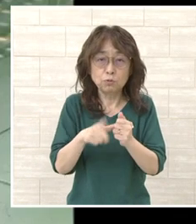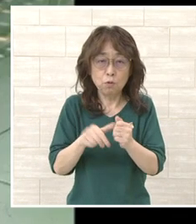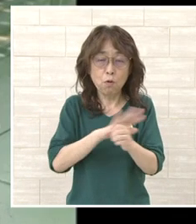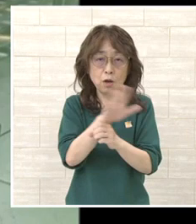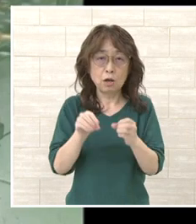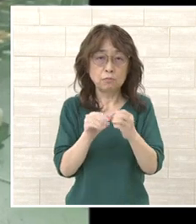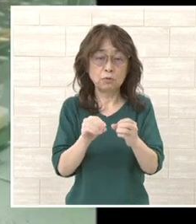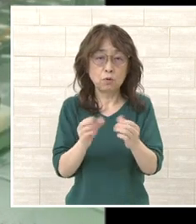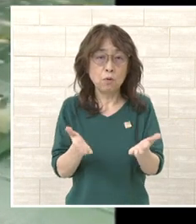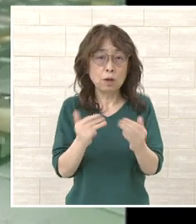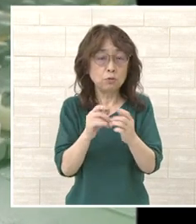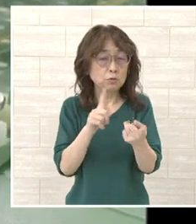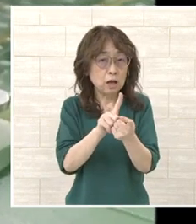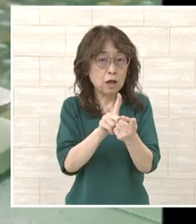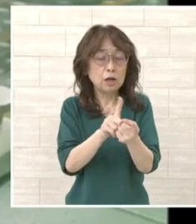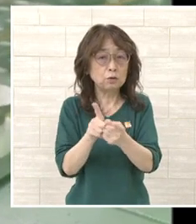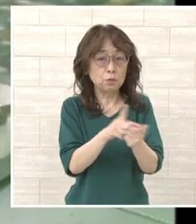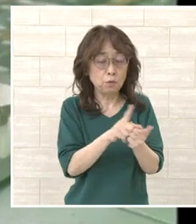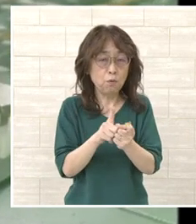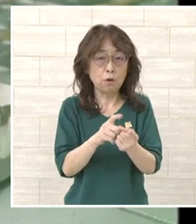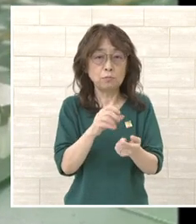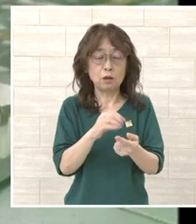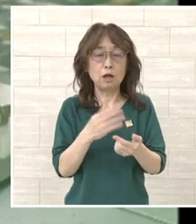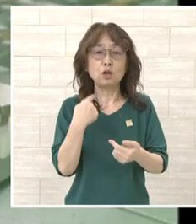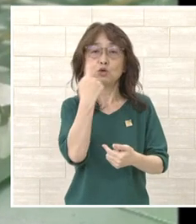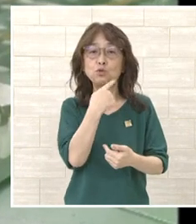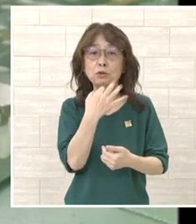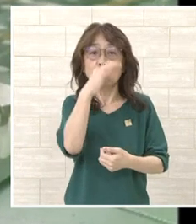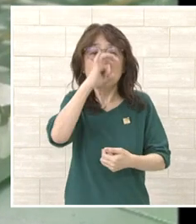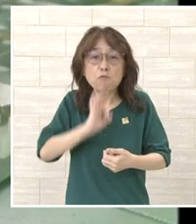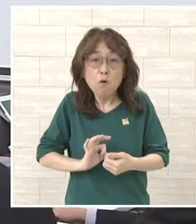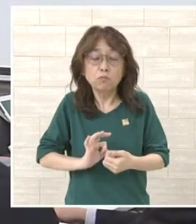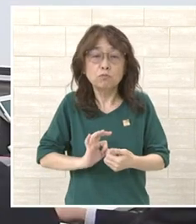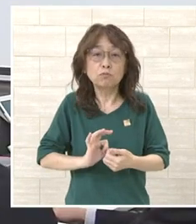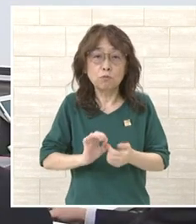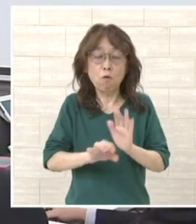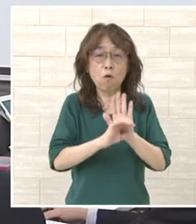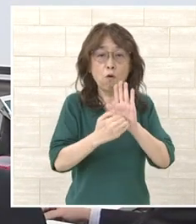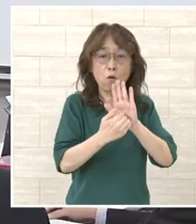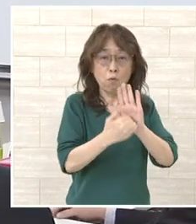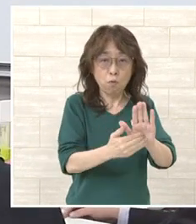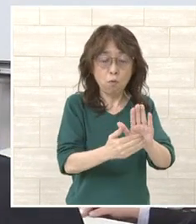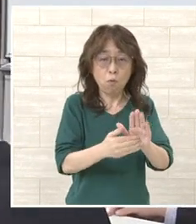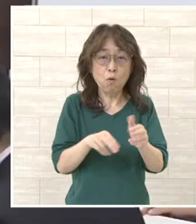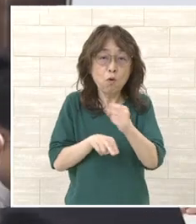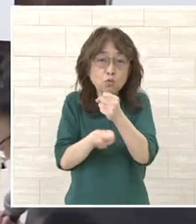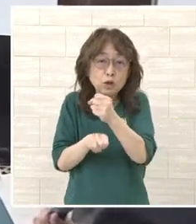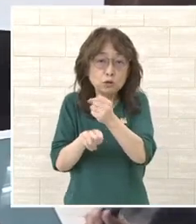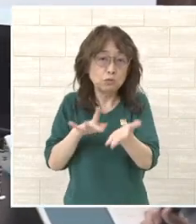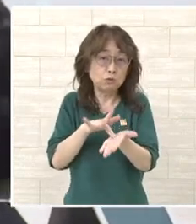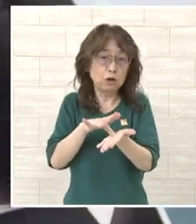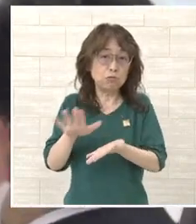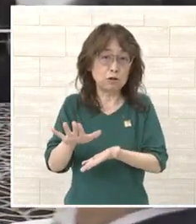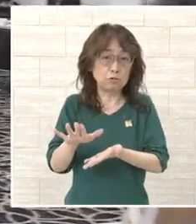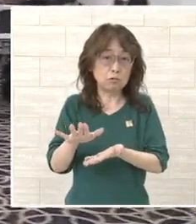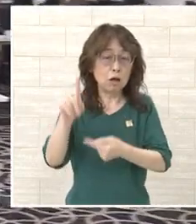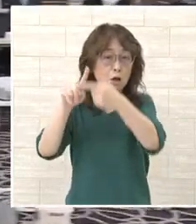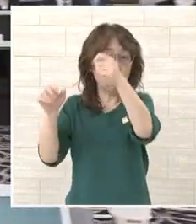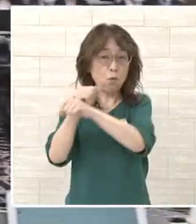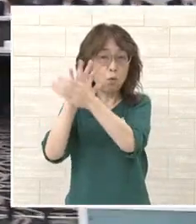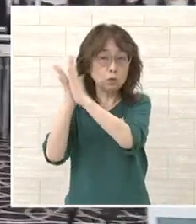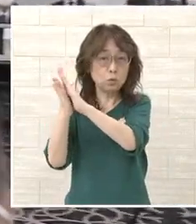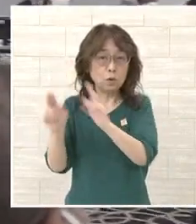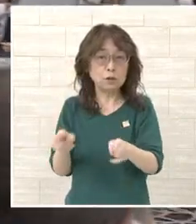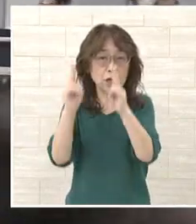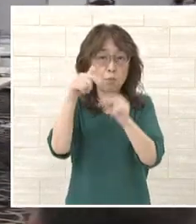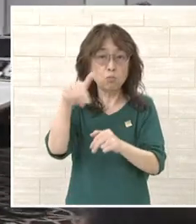型コロナ治療薬で、口から飲む錠剤の抗ウイルス薬です。厚労省の専門部会で今年